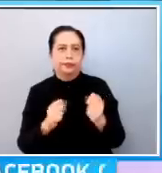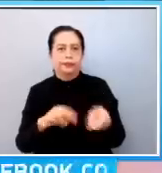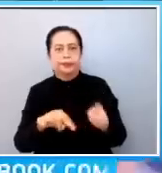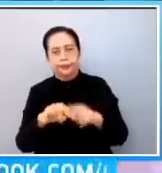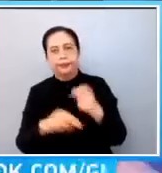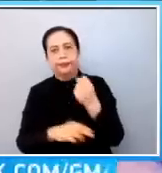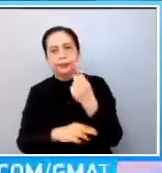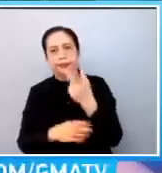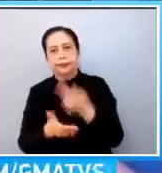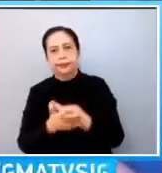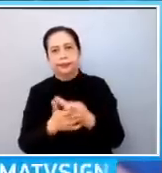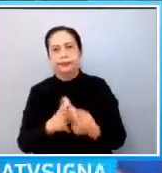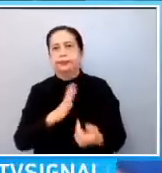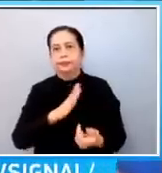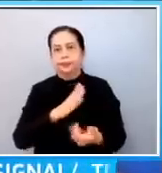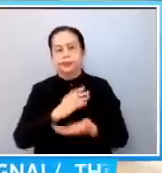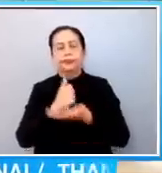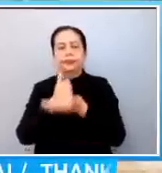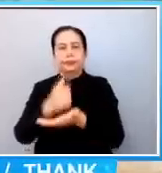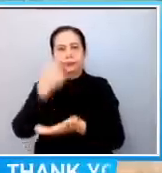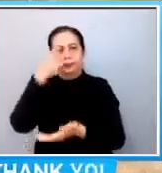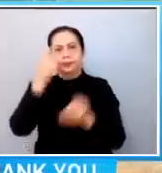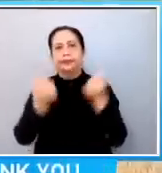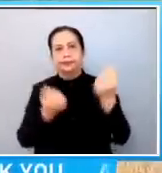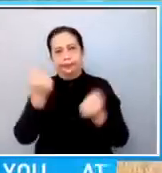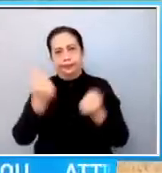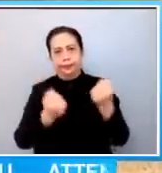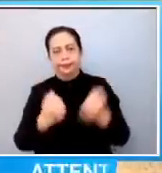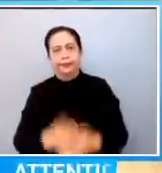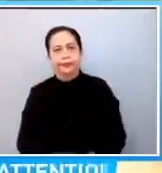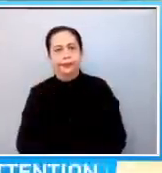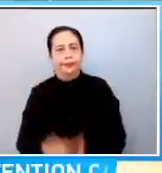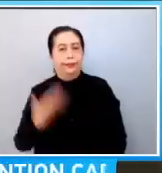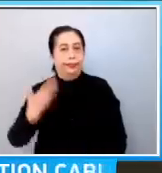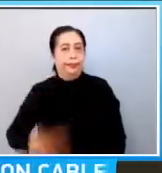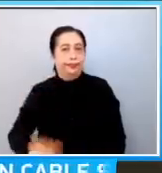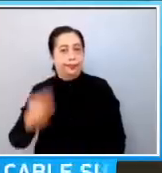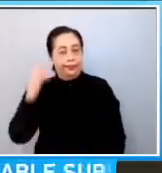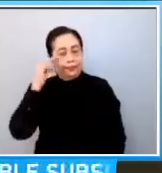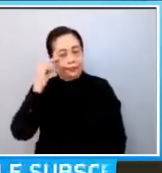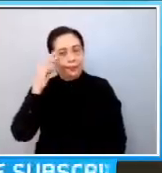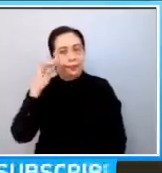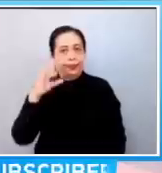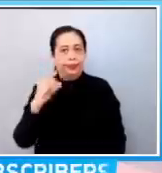Okay lang po sir, tulong na rin po sa mga driver natin. Nico Wahe, Jamie News.